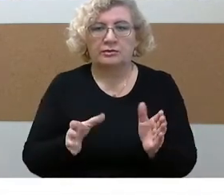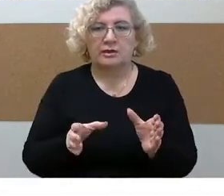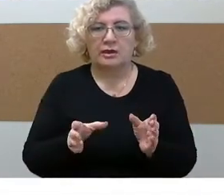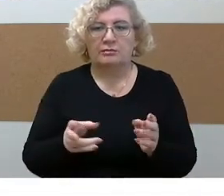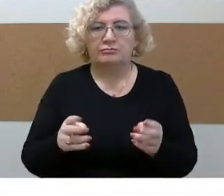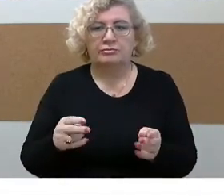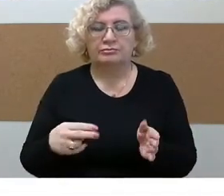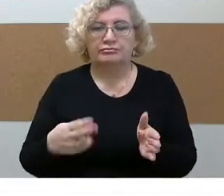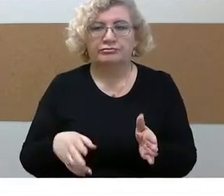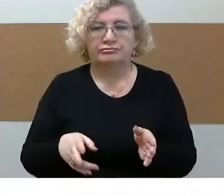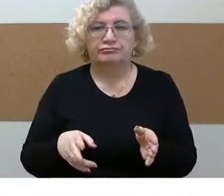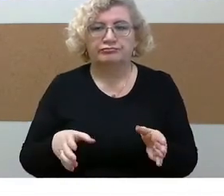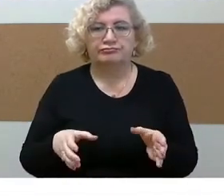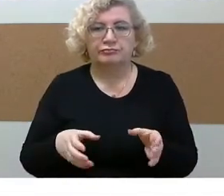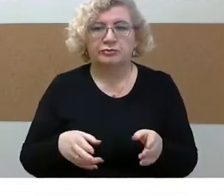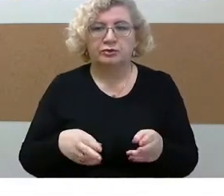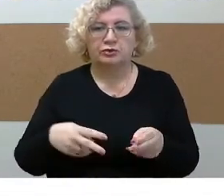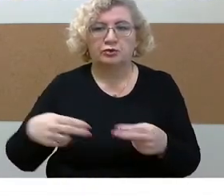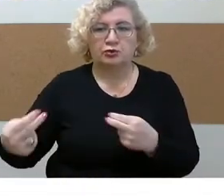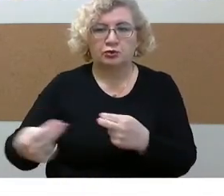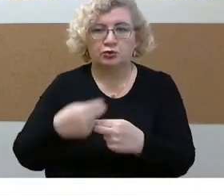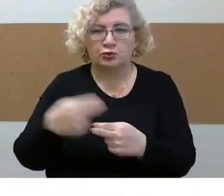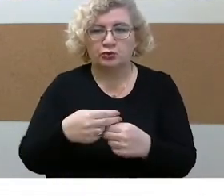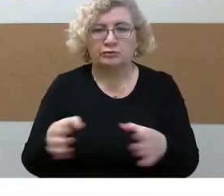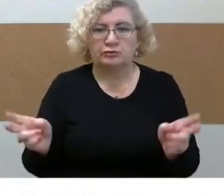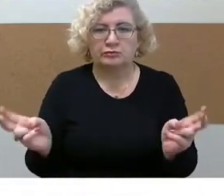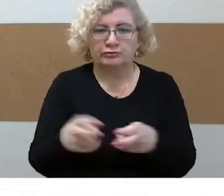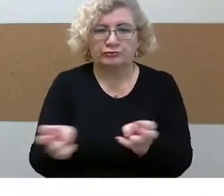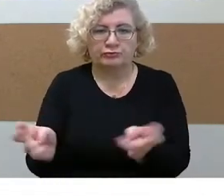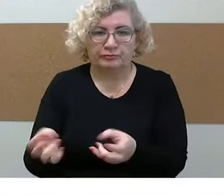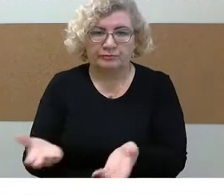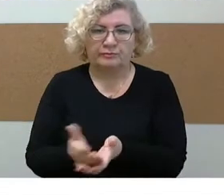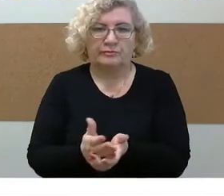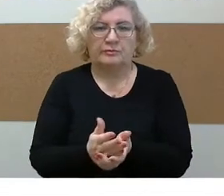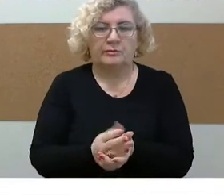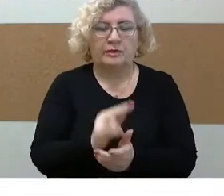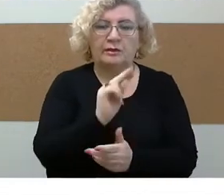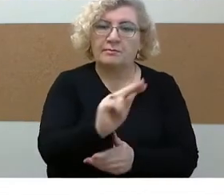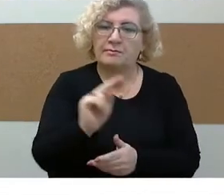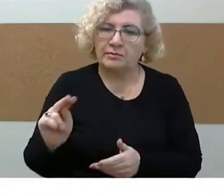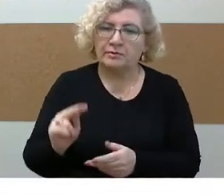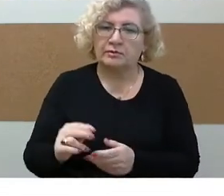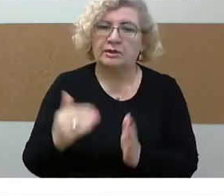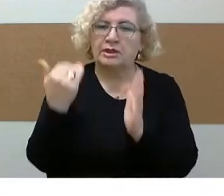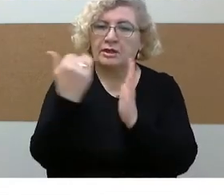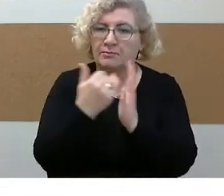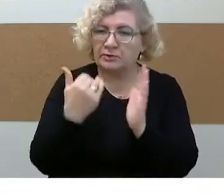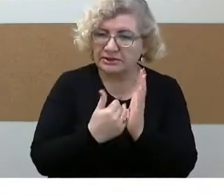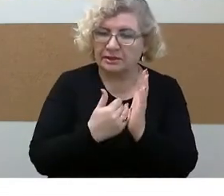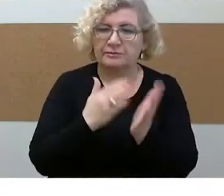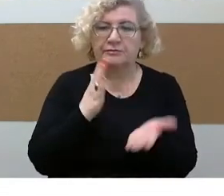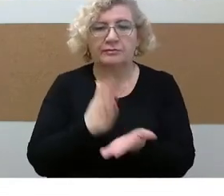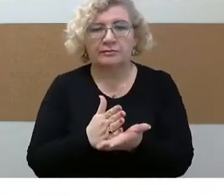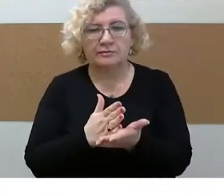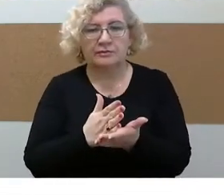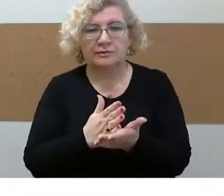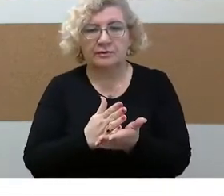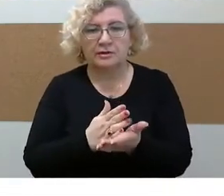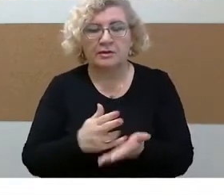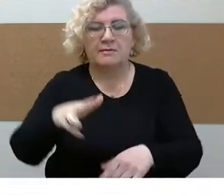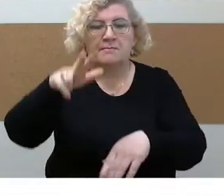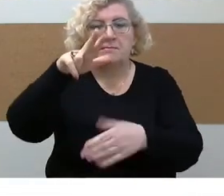suvaržymo formos. Ir čia reikėtų irgi paminėti, kad įstatymas įstatymu tikrai mes